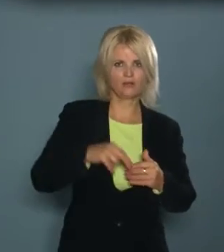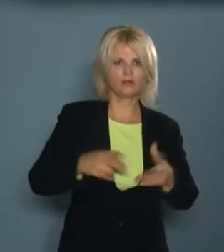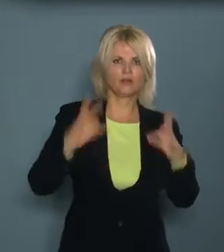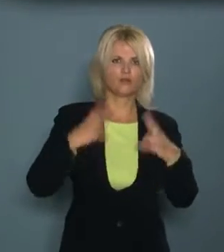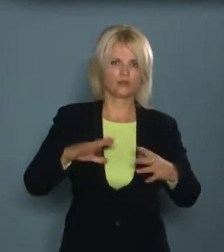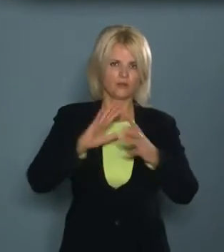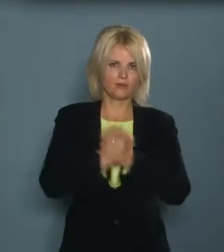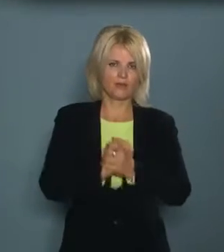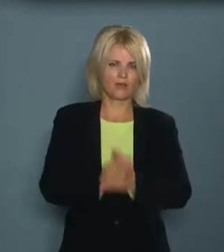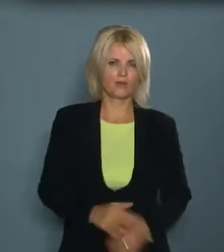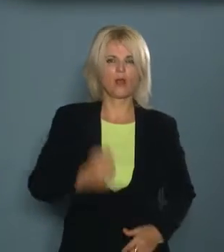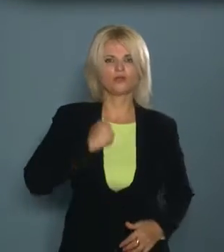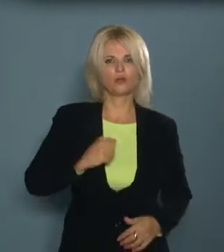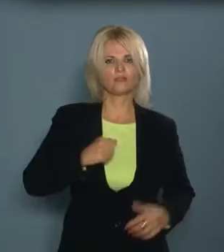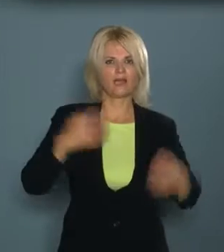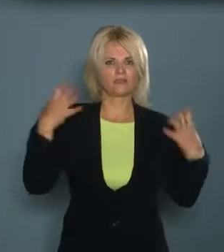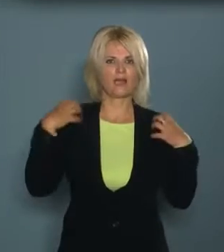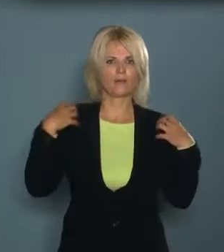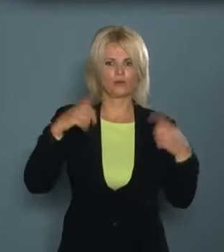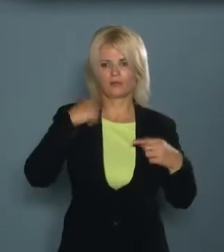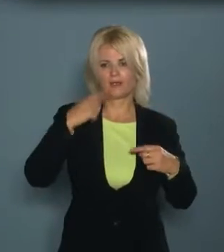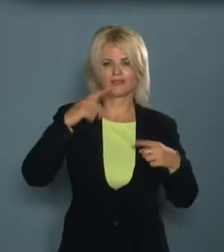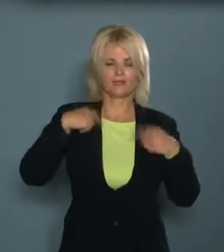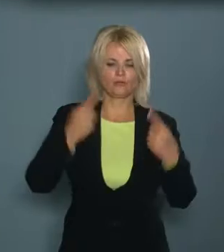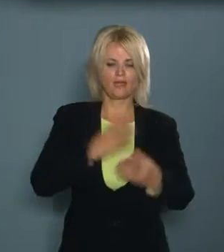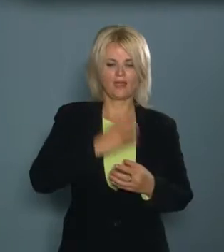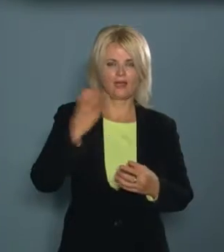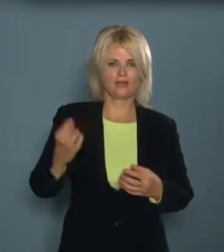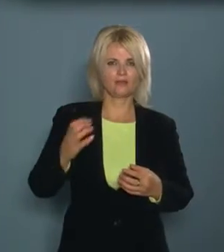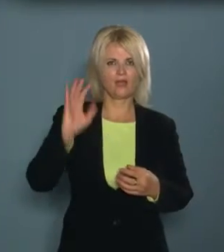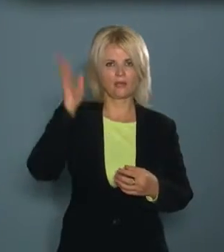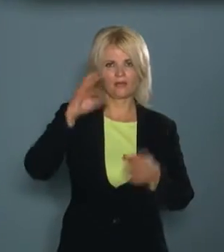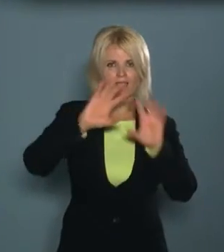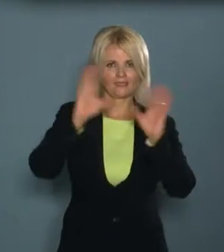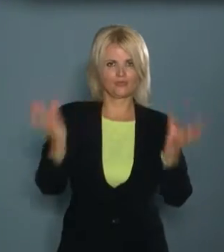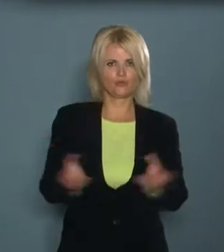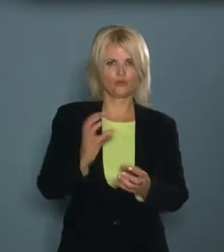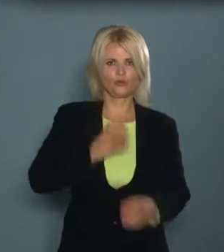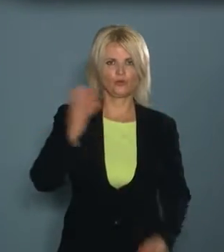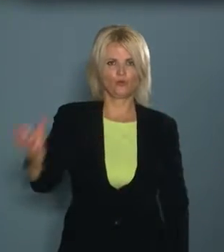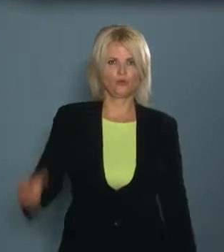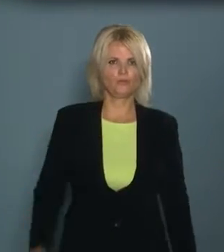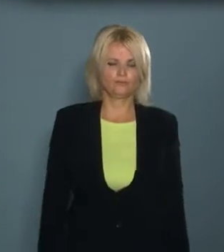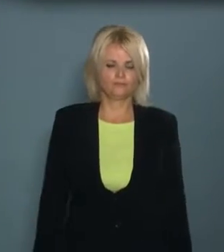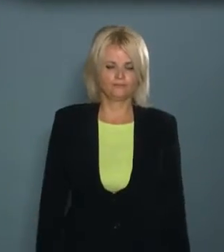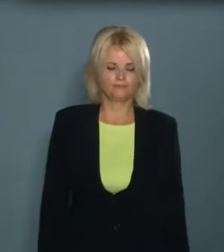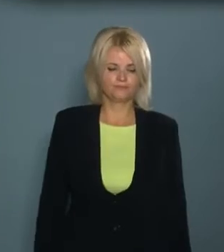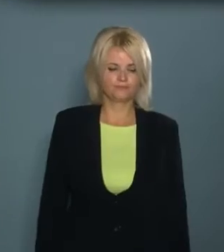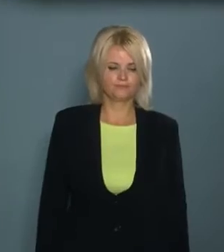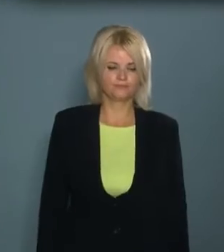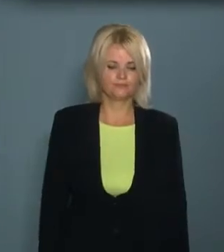Nyugodjanak békében! A dandártábornok beszédét követően elhelyezték az emlékezés koszorúit.